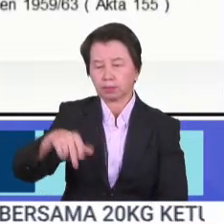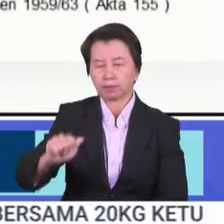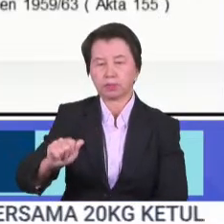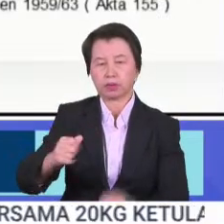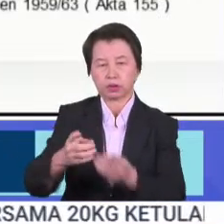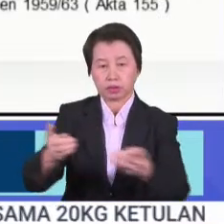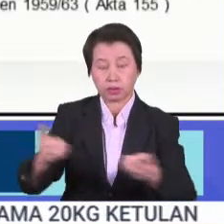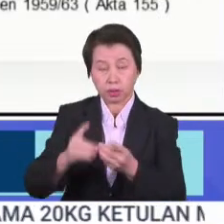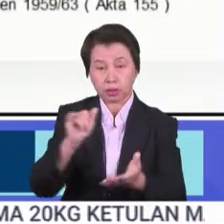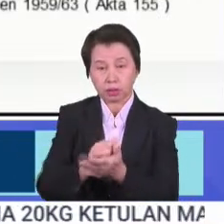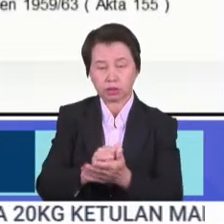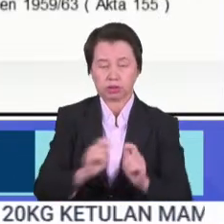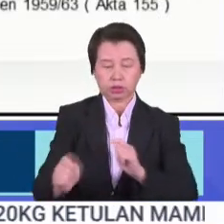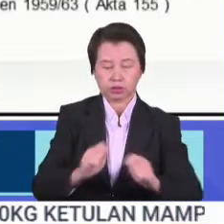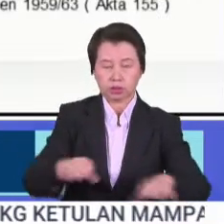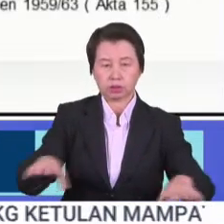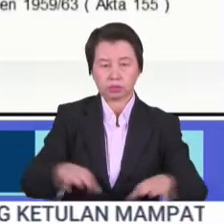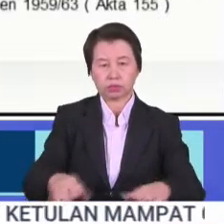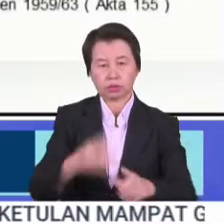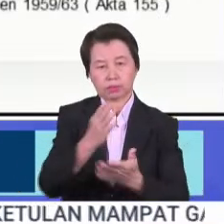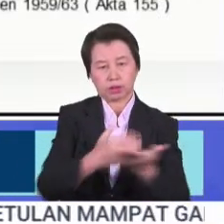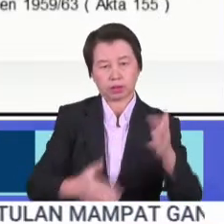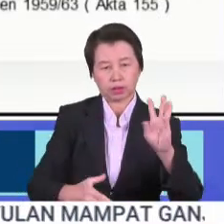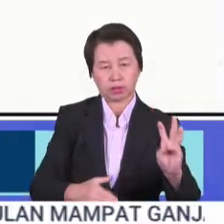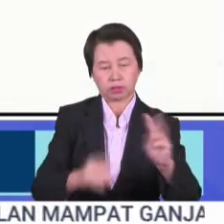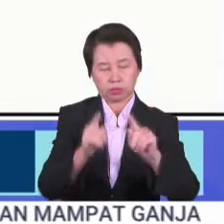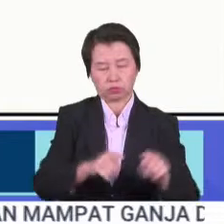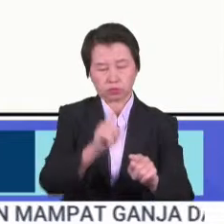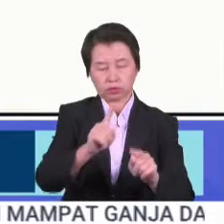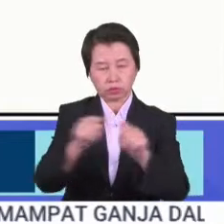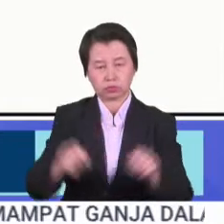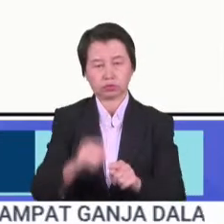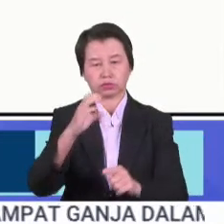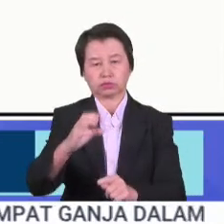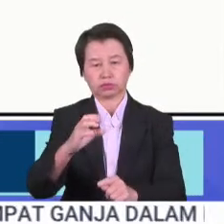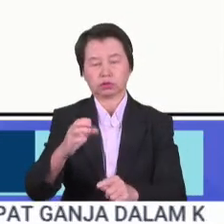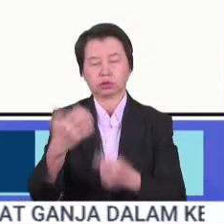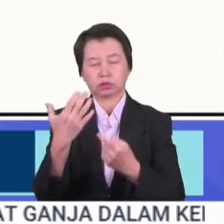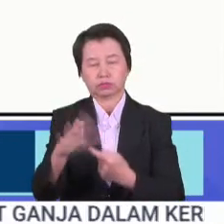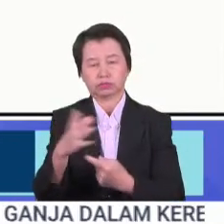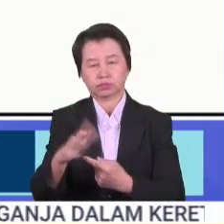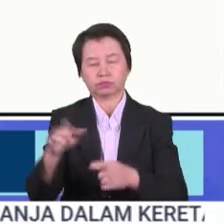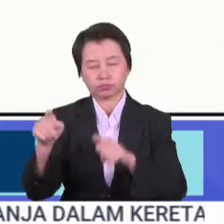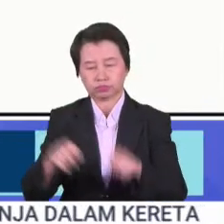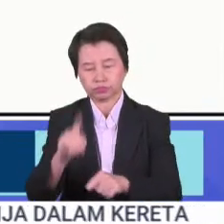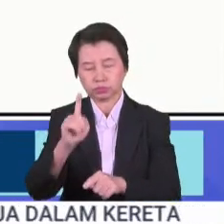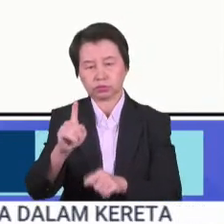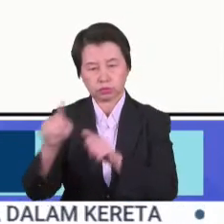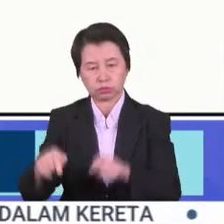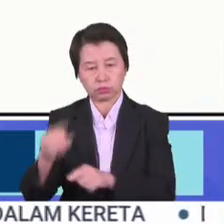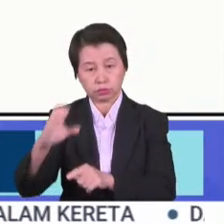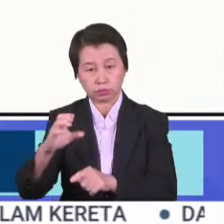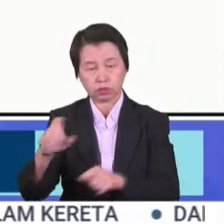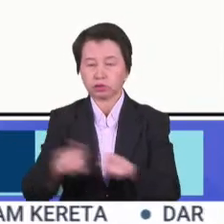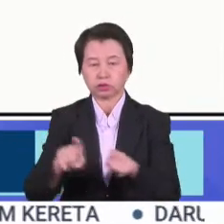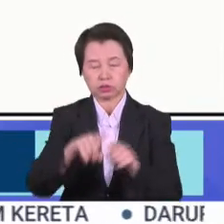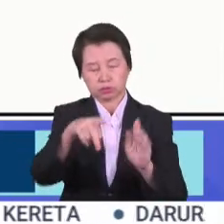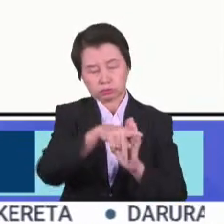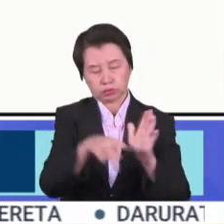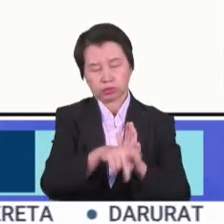itu. Tindakan diambil mengikut Seksyen 6-1-C, Seksyen 15-1-C. Juga